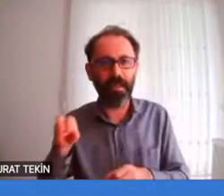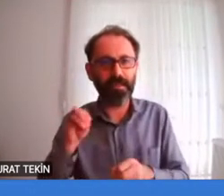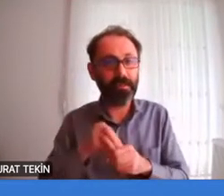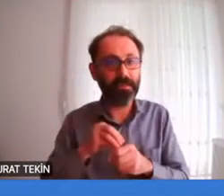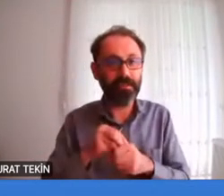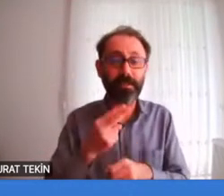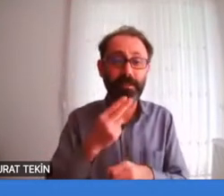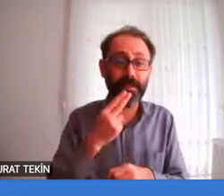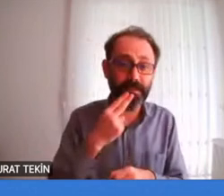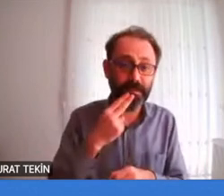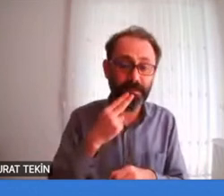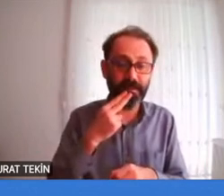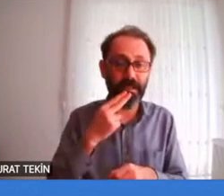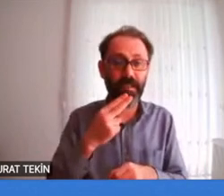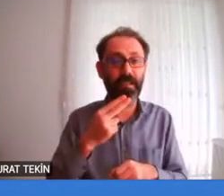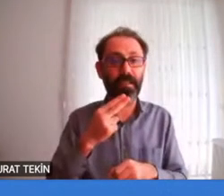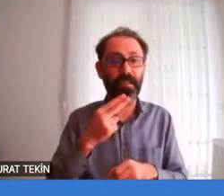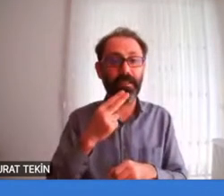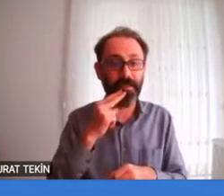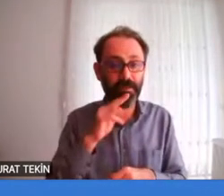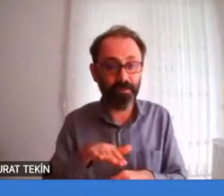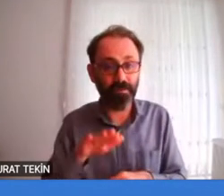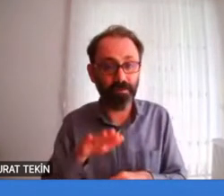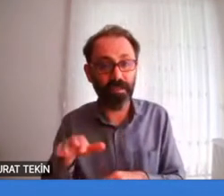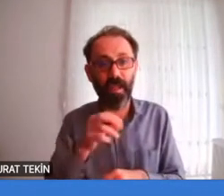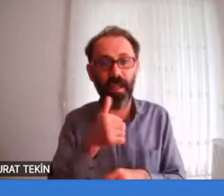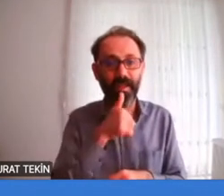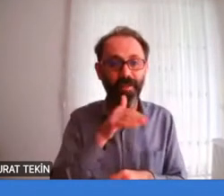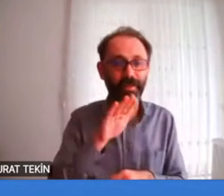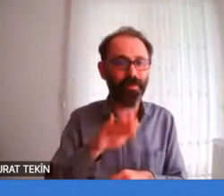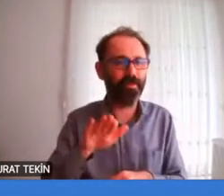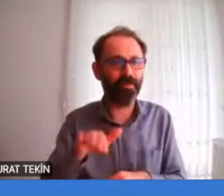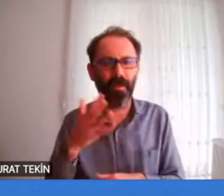kadınlara ne söylemek istersiniz?